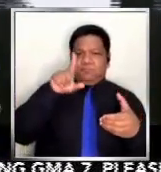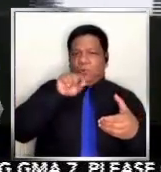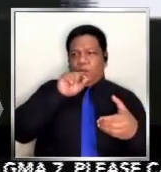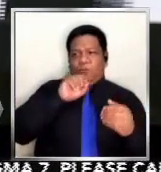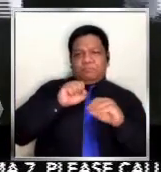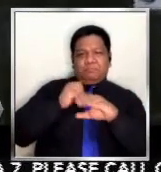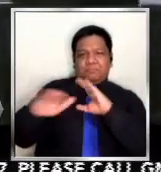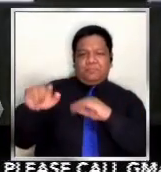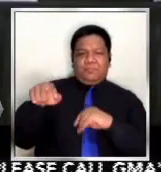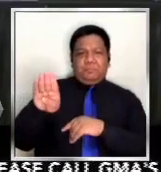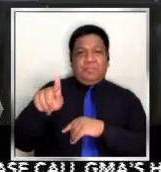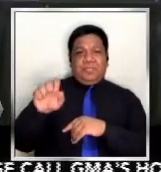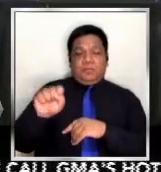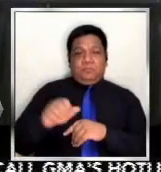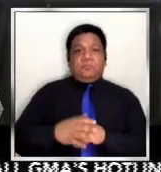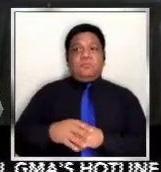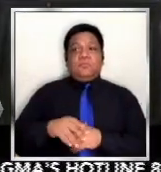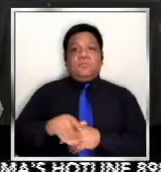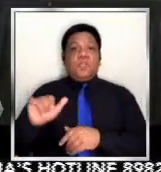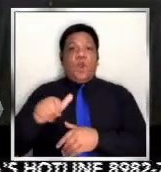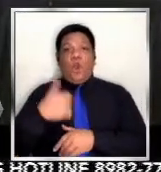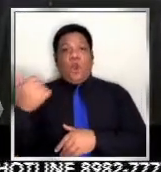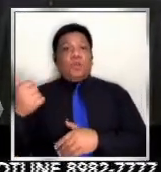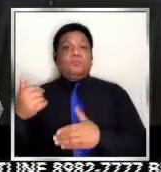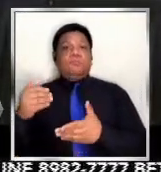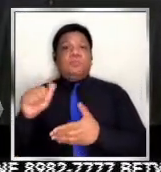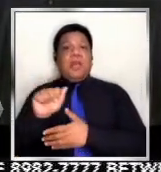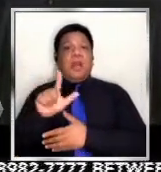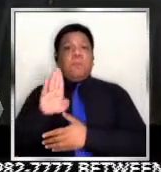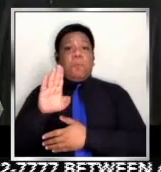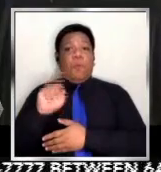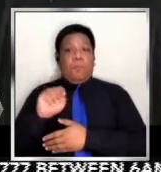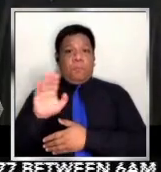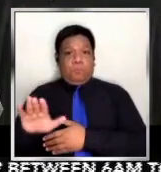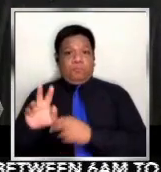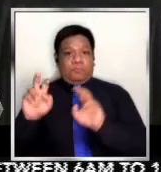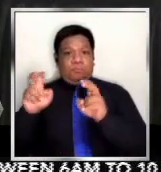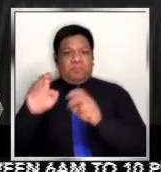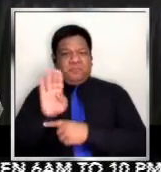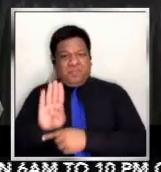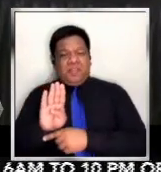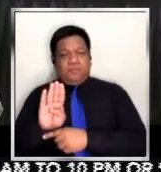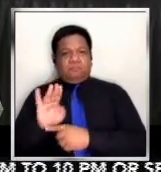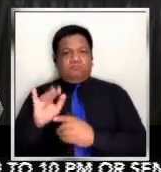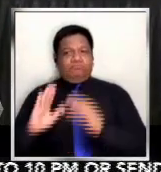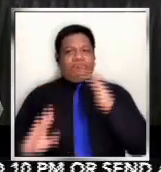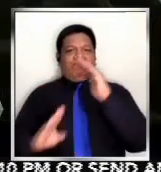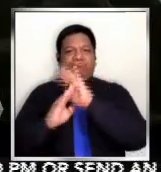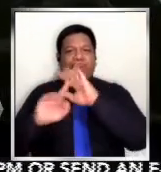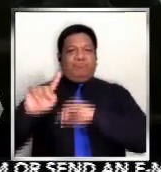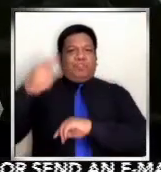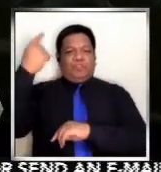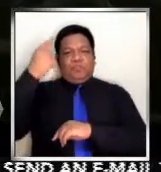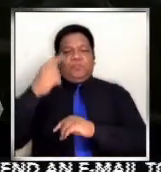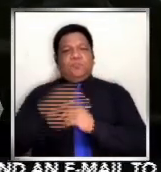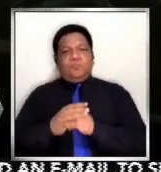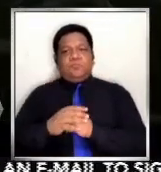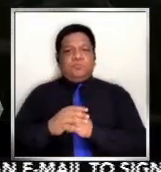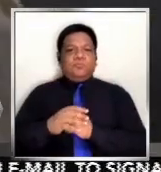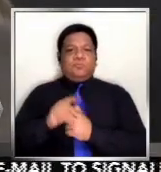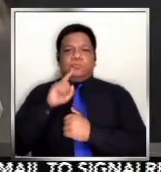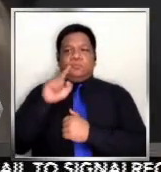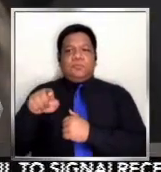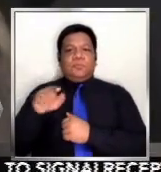B, number 1 din ngayon sa Billboard 200 chart. Hindi ito ang first time na manguna sa Billboard 200 ang album ng K-pop